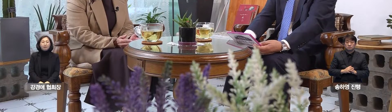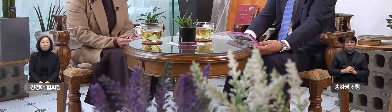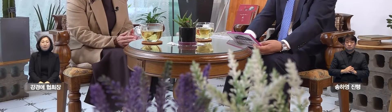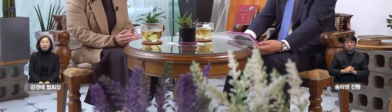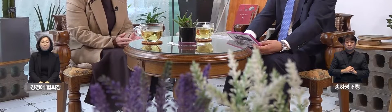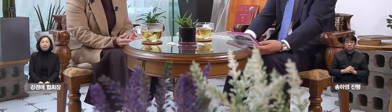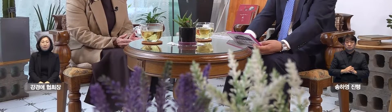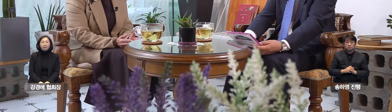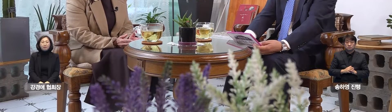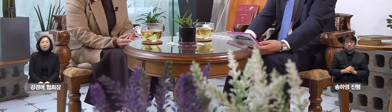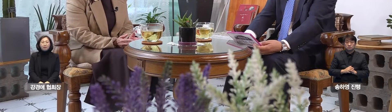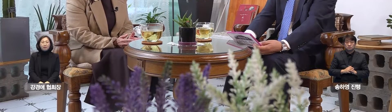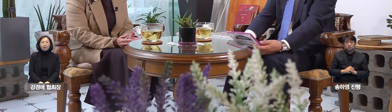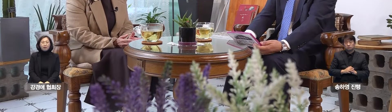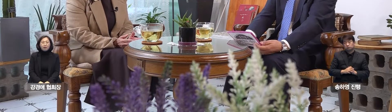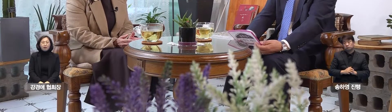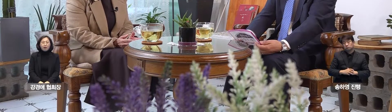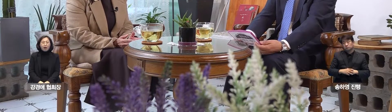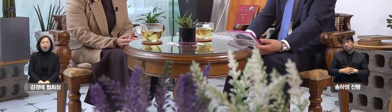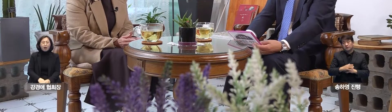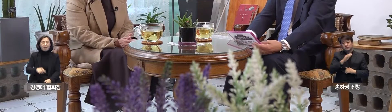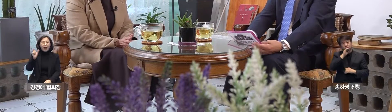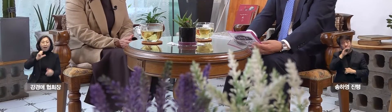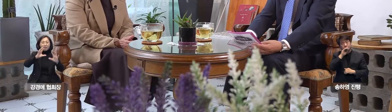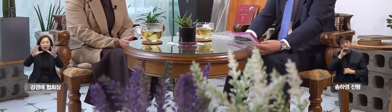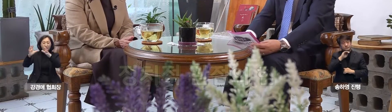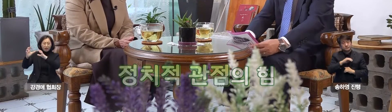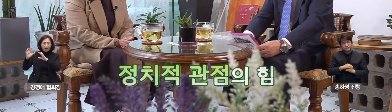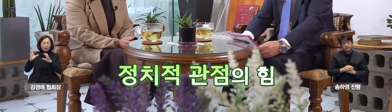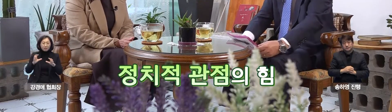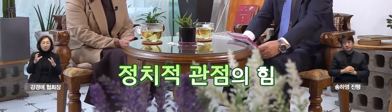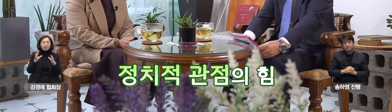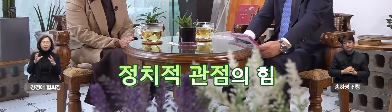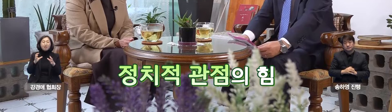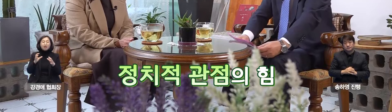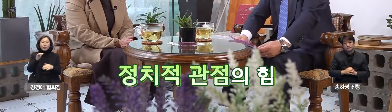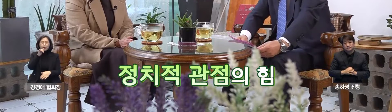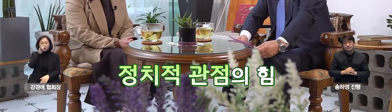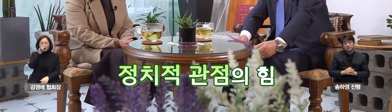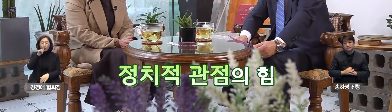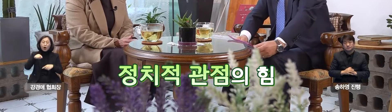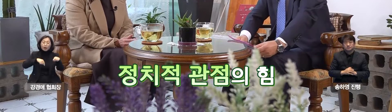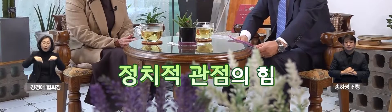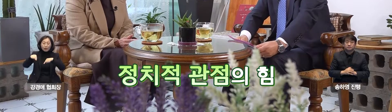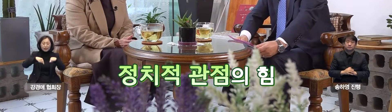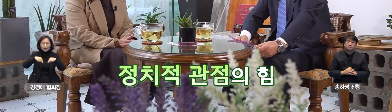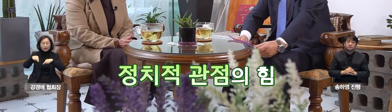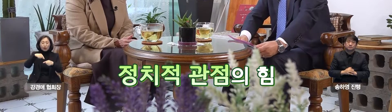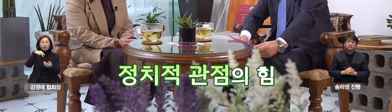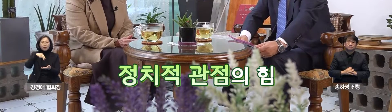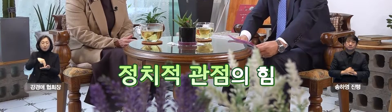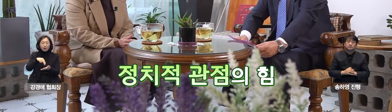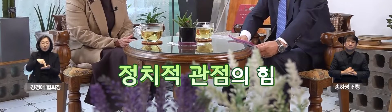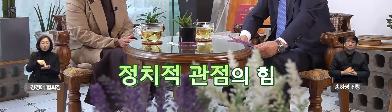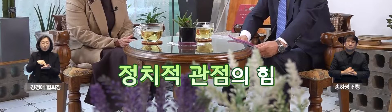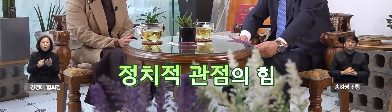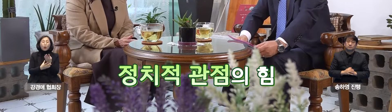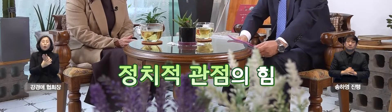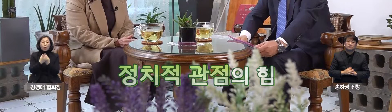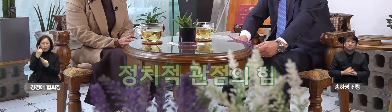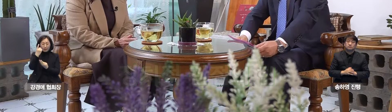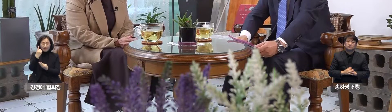전체 저희가 강대국들에 둘러싸여 있잖아요. 그렇죠. 그래서 한반도 정치, 정치적으로나 이런 것들에서 통일이